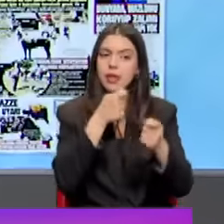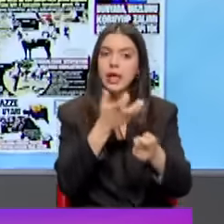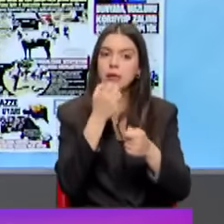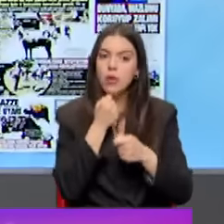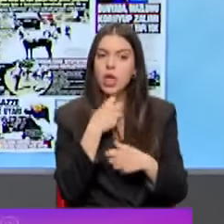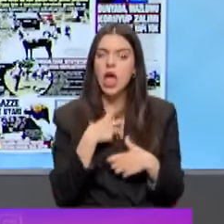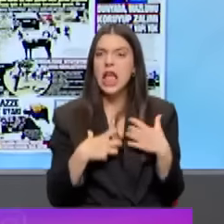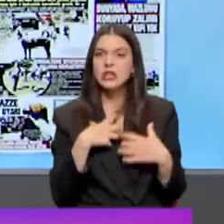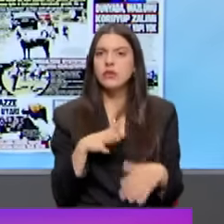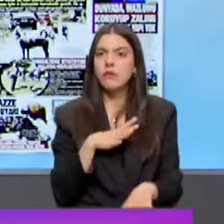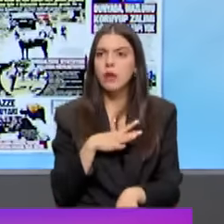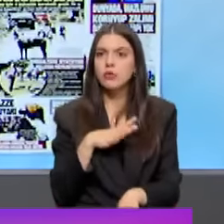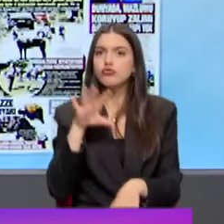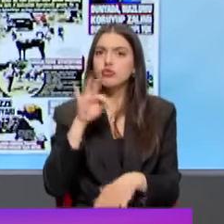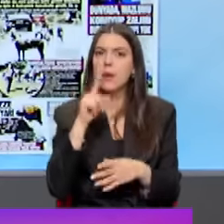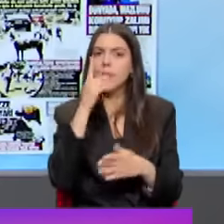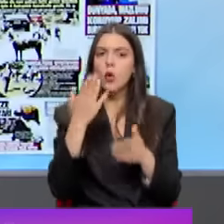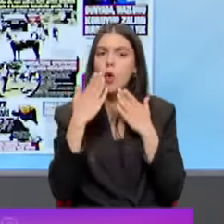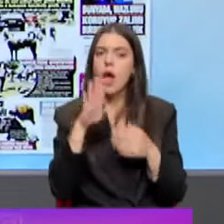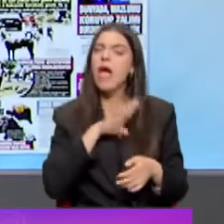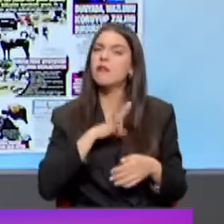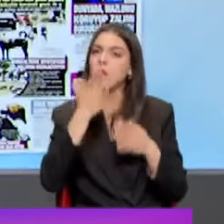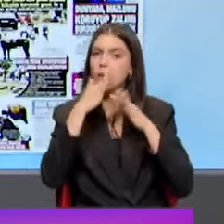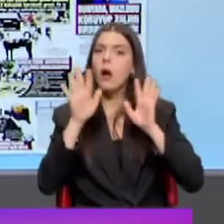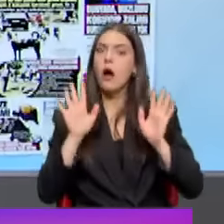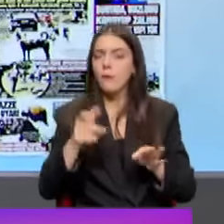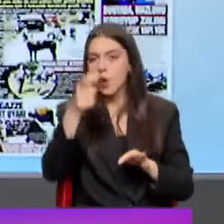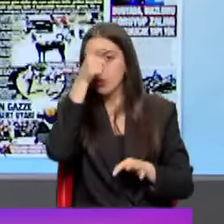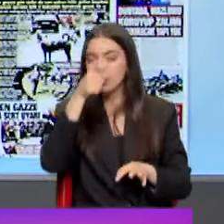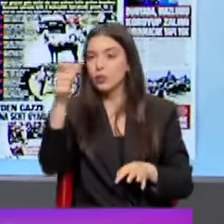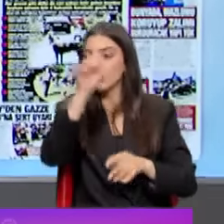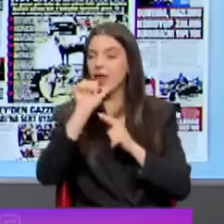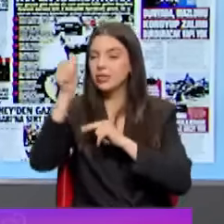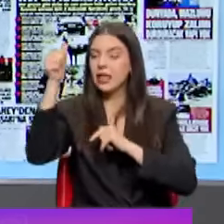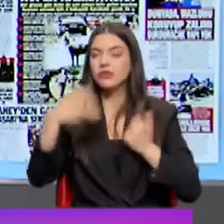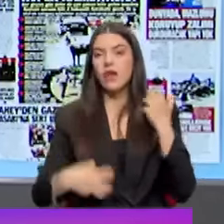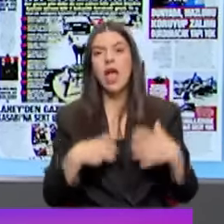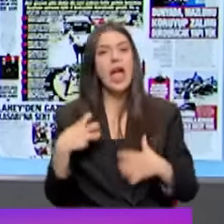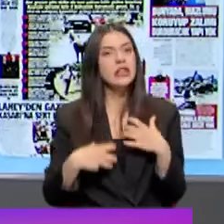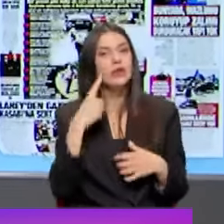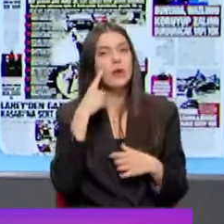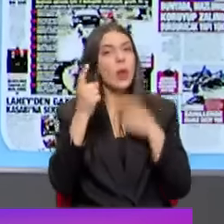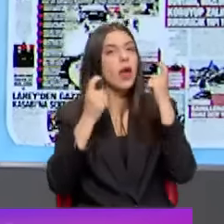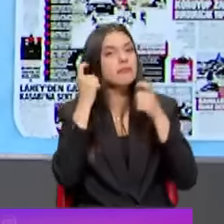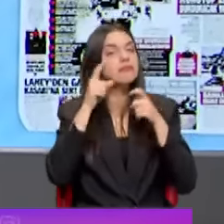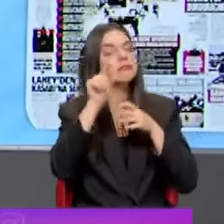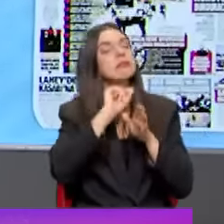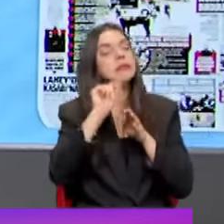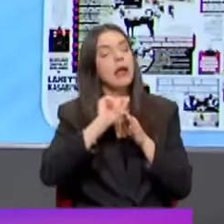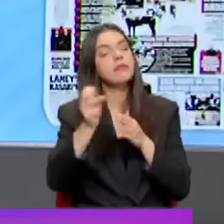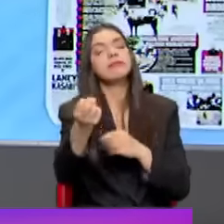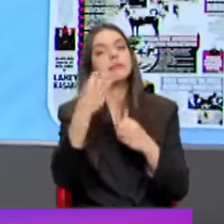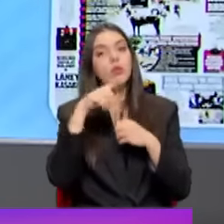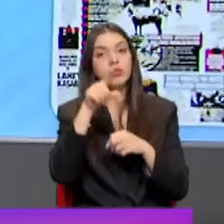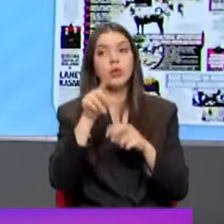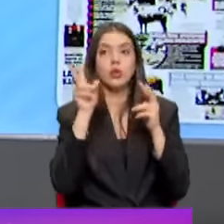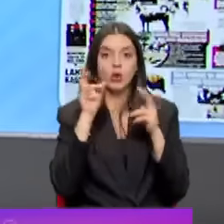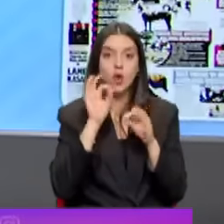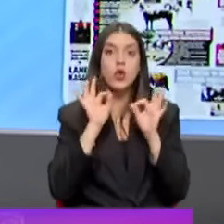ilgili belki Okuyan şu an bir evladınız yok ama ülkenin geleceği ile ilgili endişelerinizi Lütfen yazın Gönderin bu mesele önemli bu